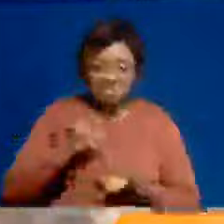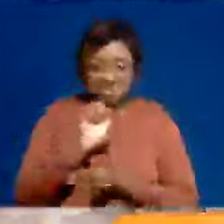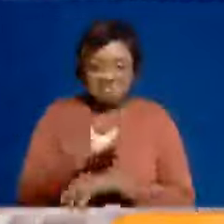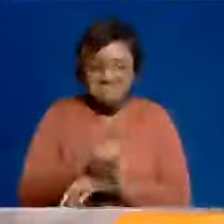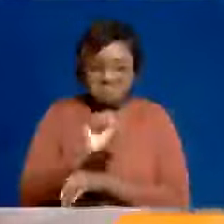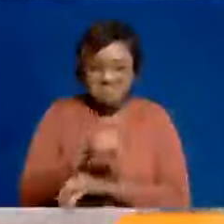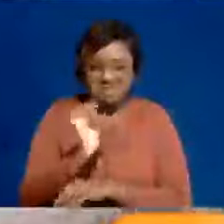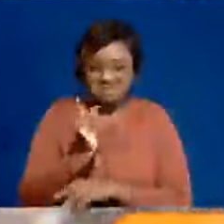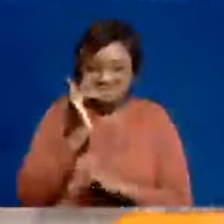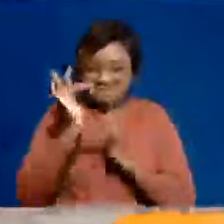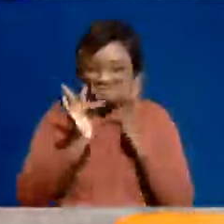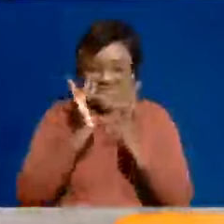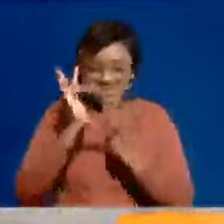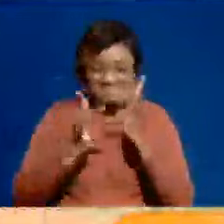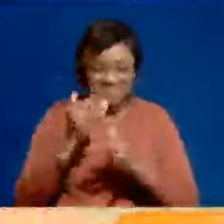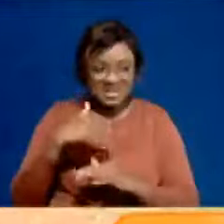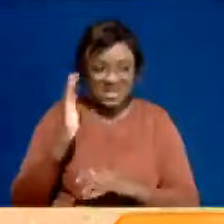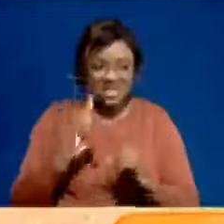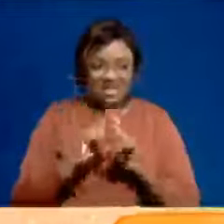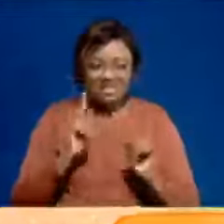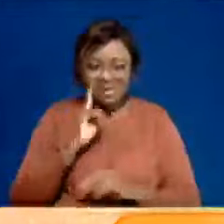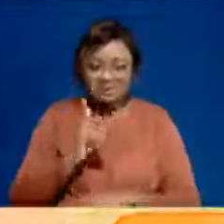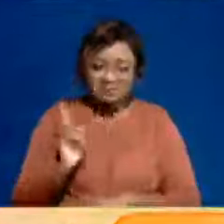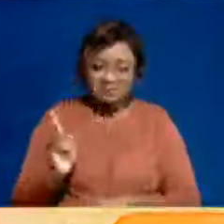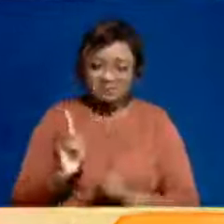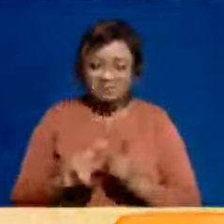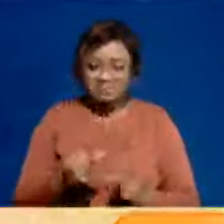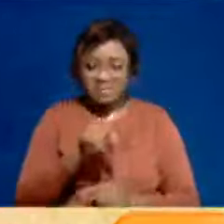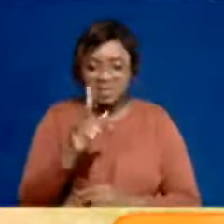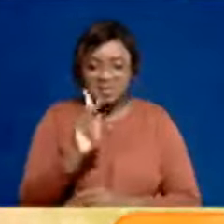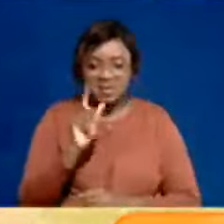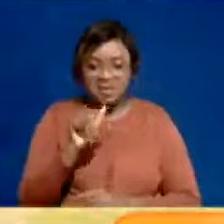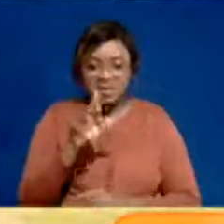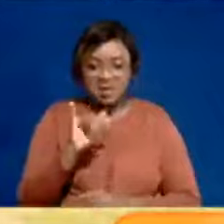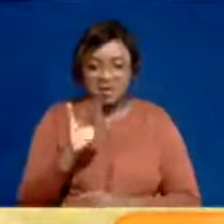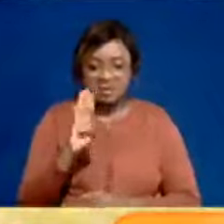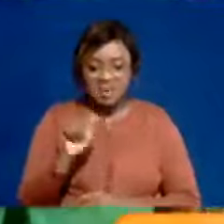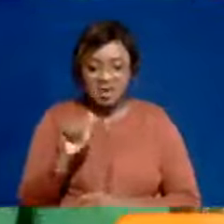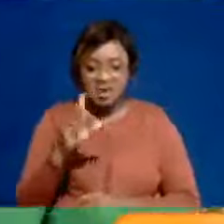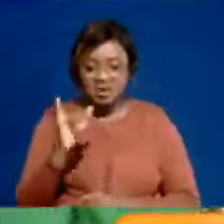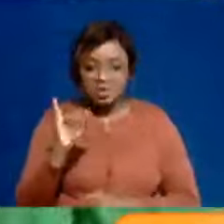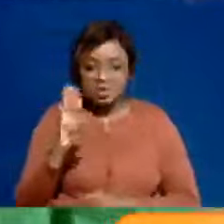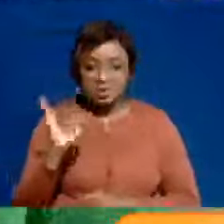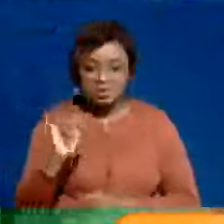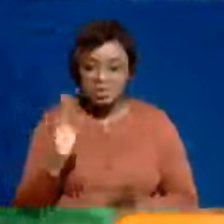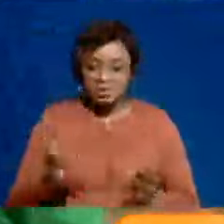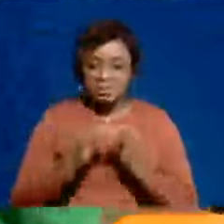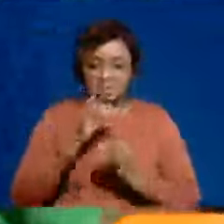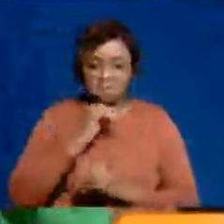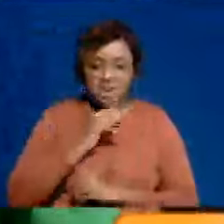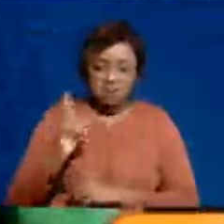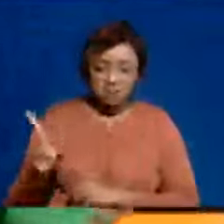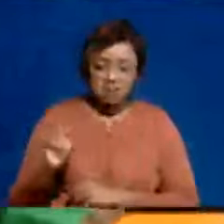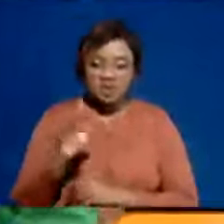hawa. Hata hivyo, katika kitongoji cha Karibaribi, eneo la Thika West, kaunti ya Kiambu, tunakutana na